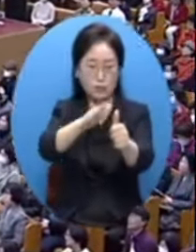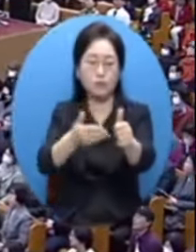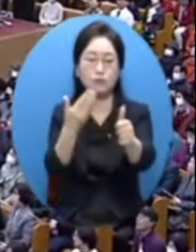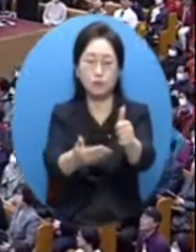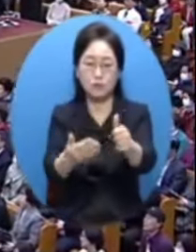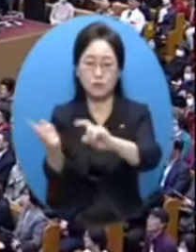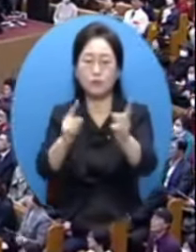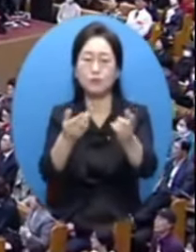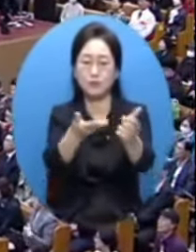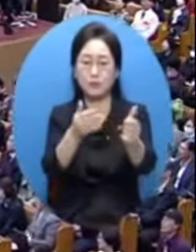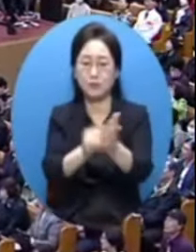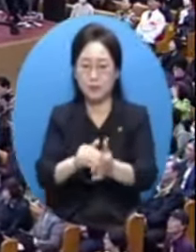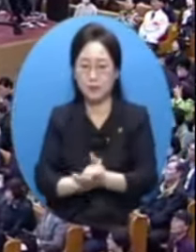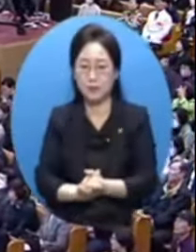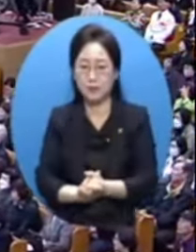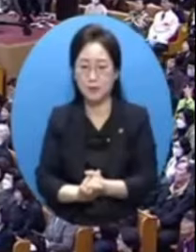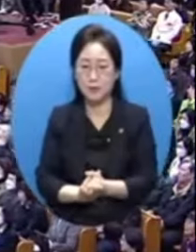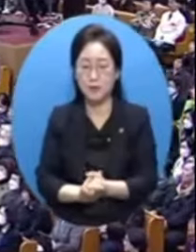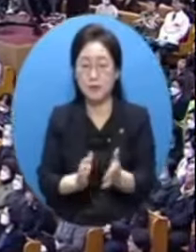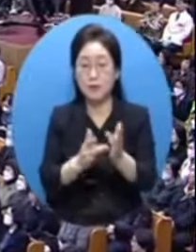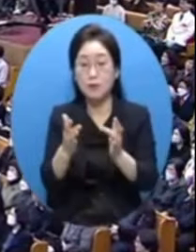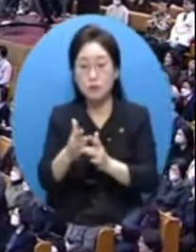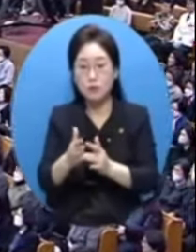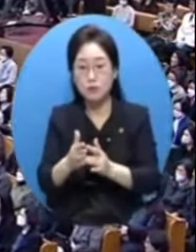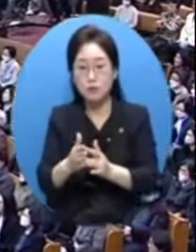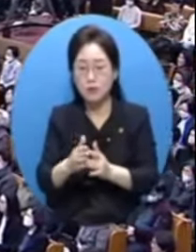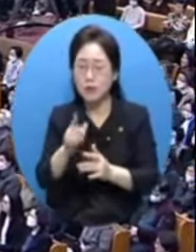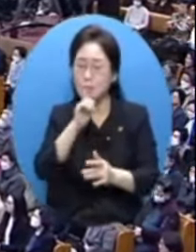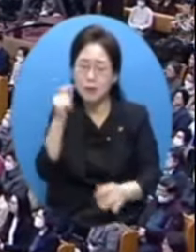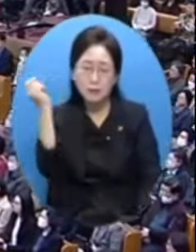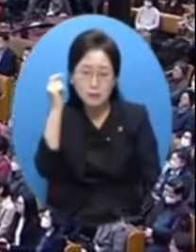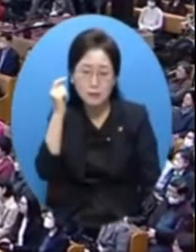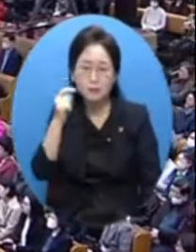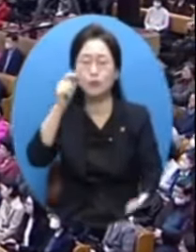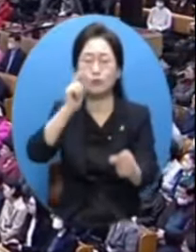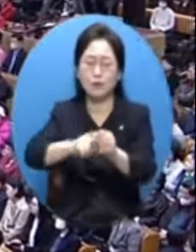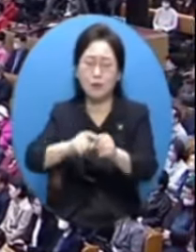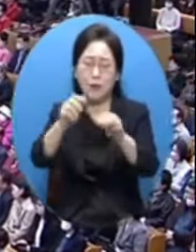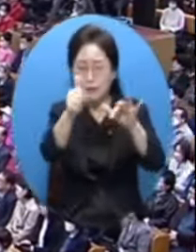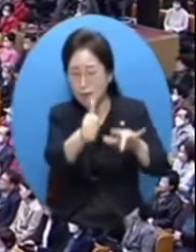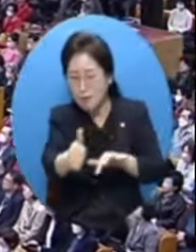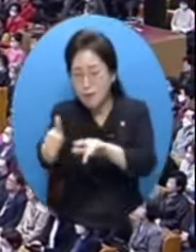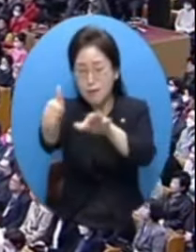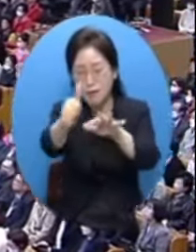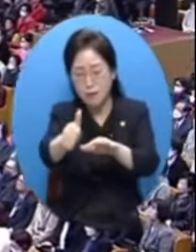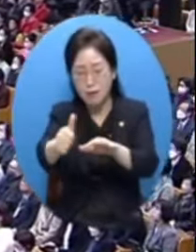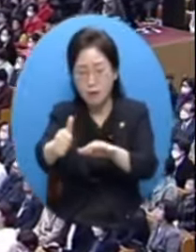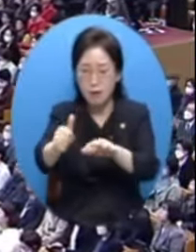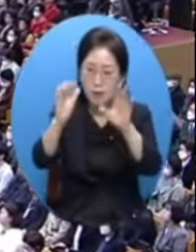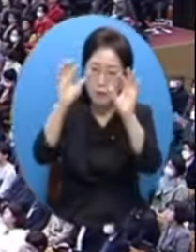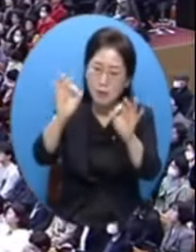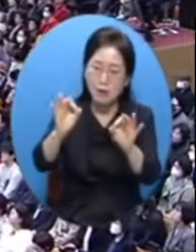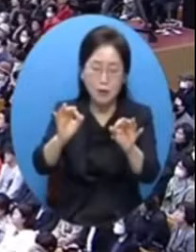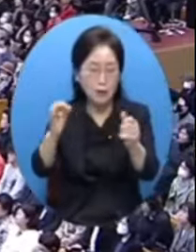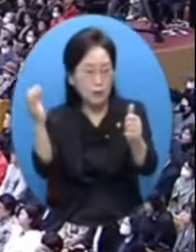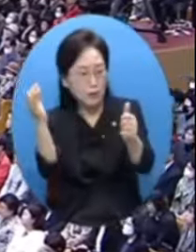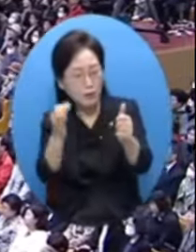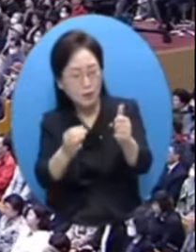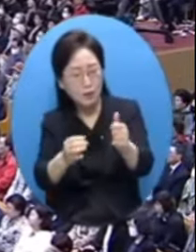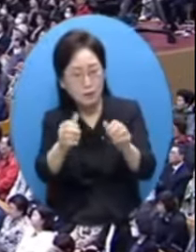고쳐주셨습니다. 하루는 예수님의 말씀을 듣게 수많은 사람들이 몰려왔습니다. 그들의 모습을 보니까 목자 이런 양같이 너무나